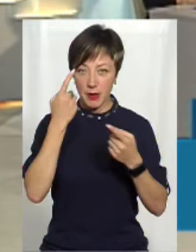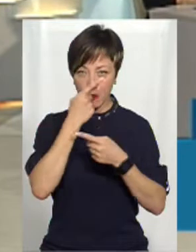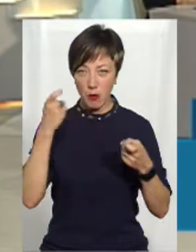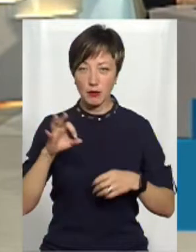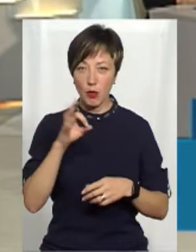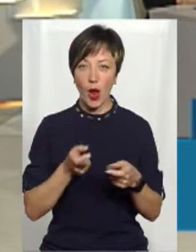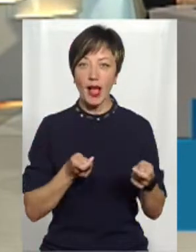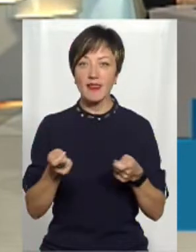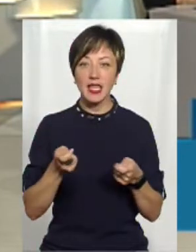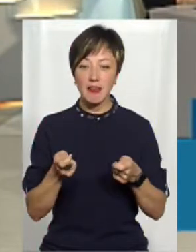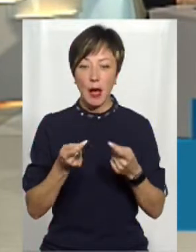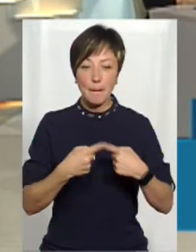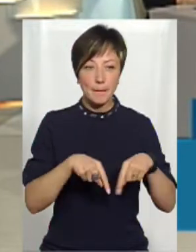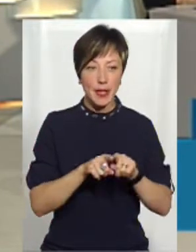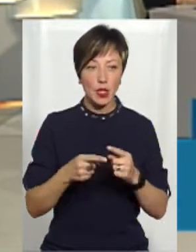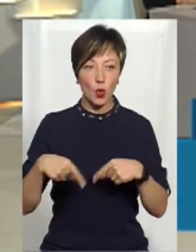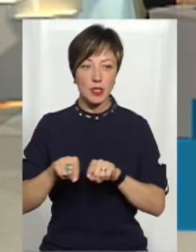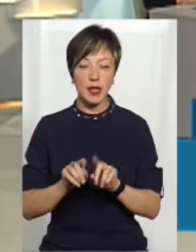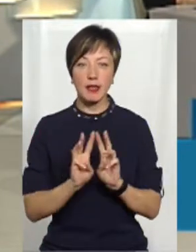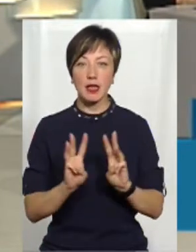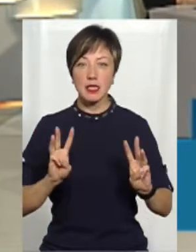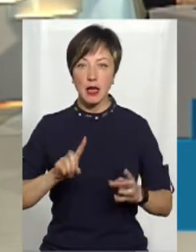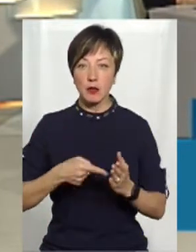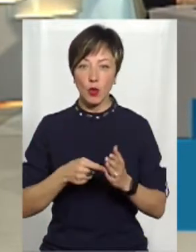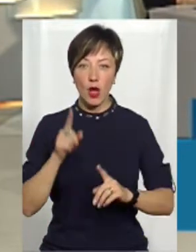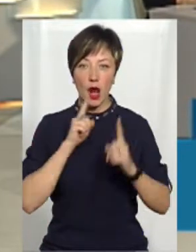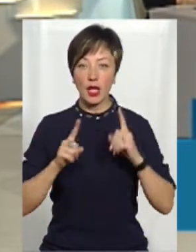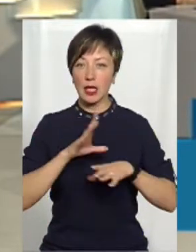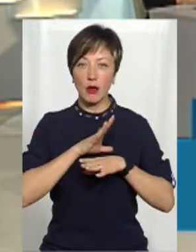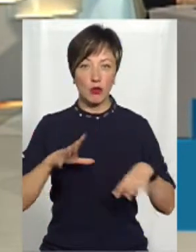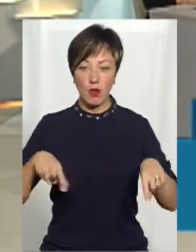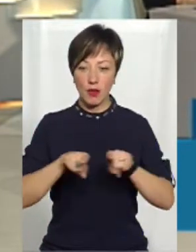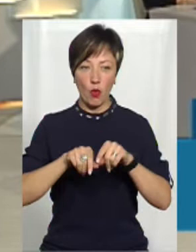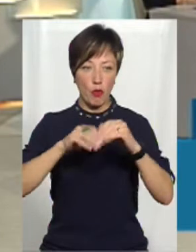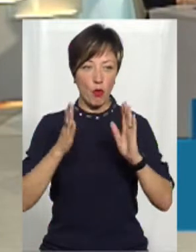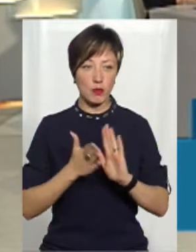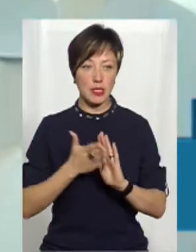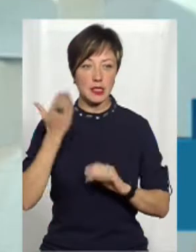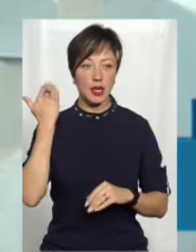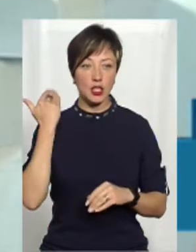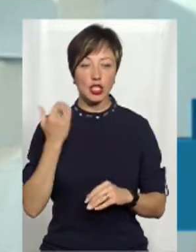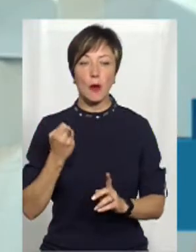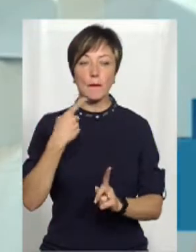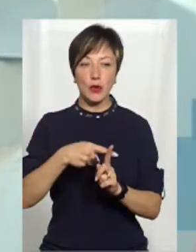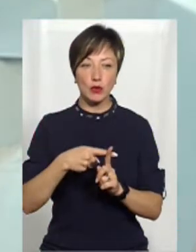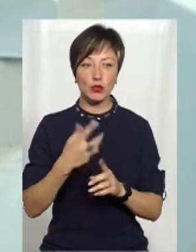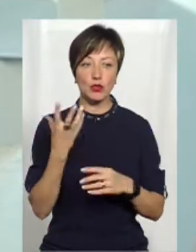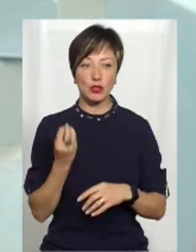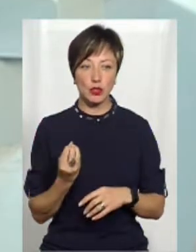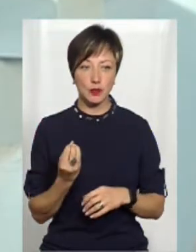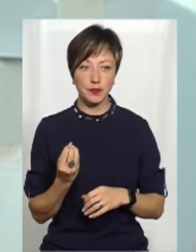про керівників структурних підрозділів на сайті міської ради, чого не було в такому обсязі. Крім того,